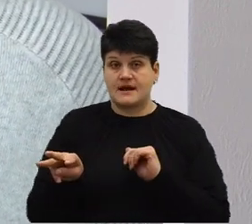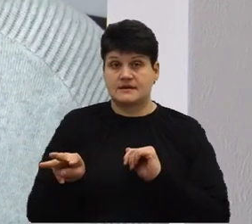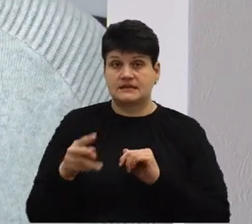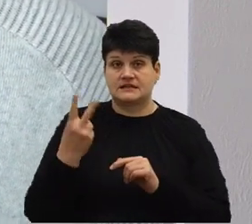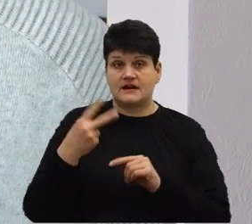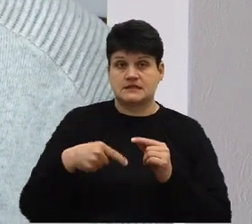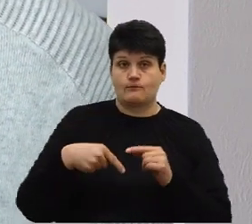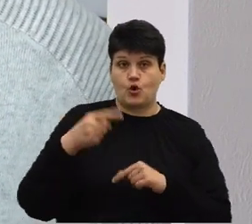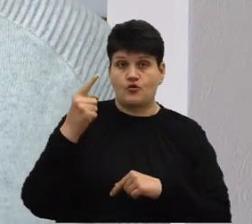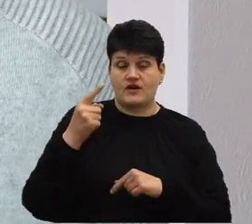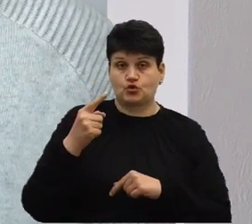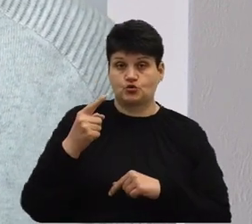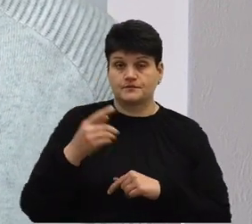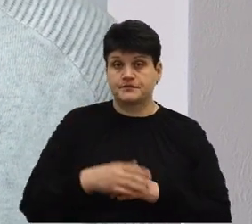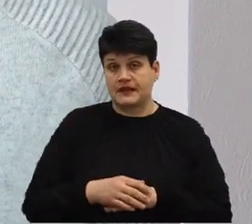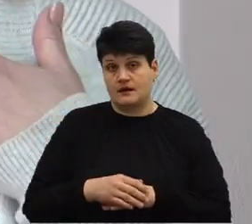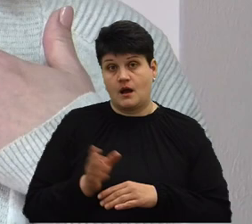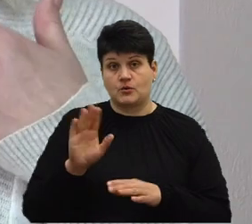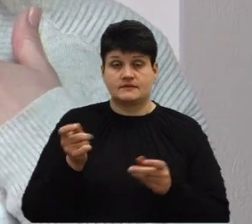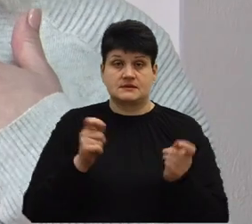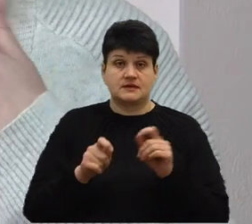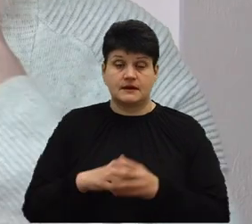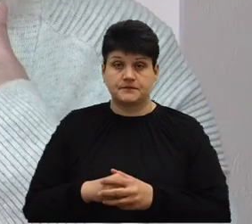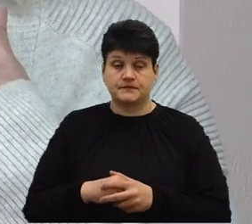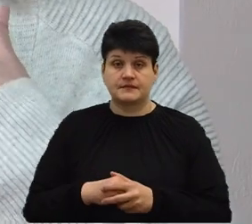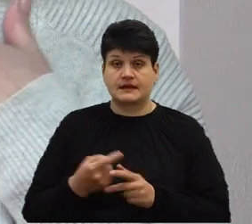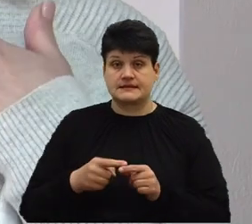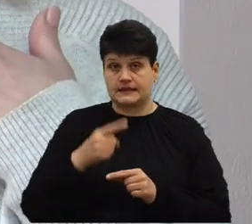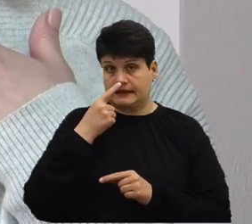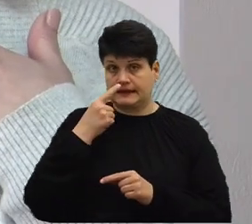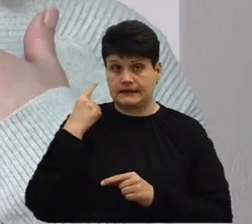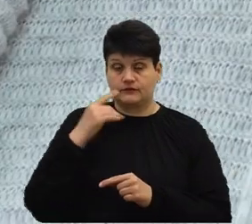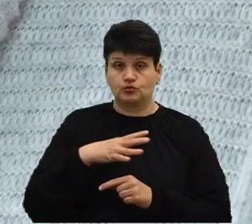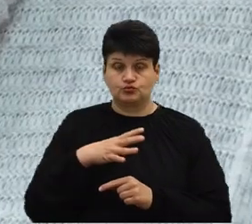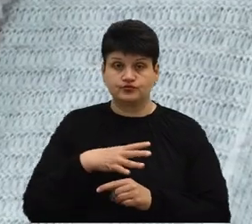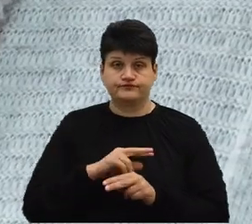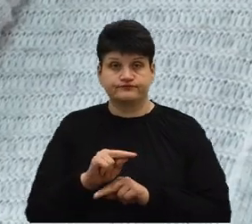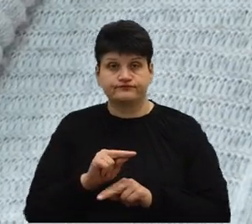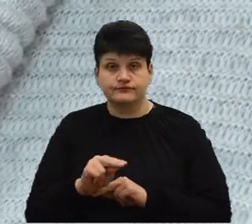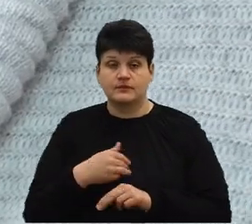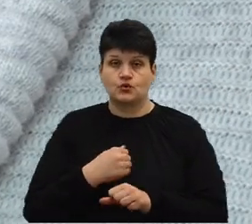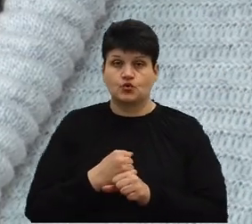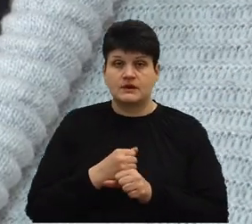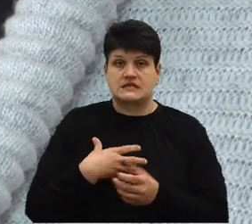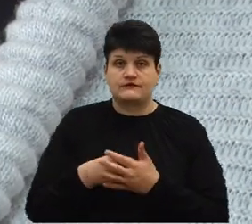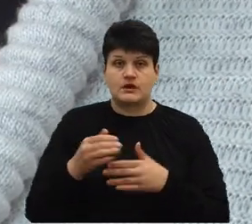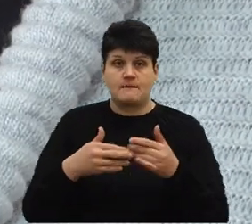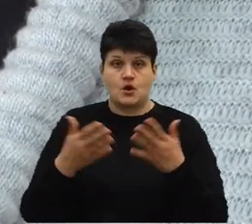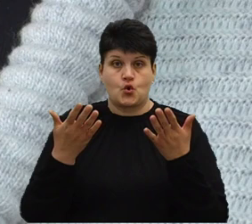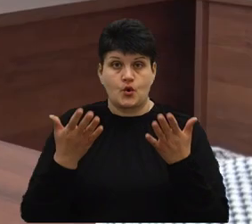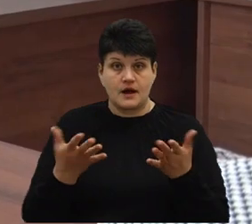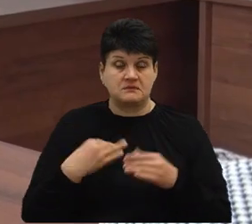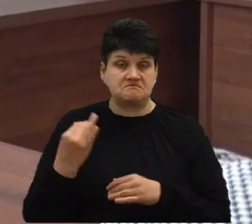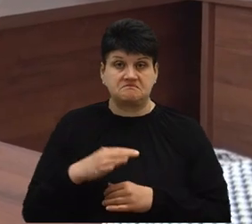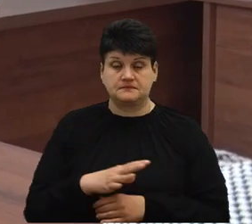з половиною А потім заплітаю це було нещодавно тренінги Ми ходили робили своїми руками це було так